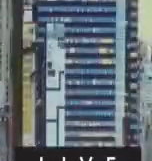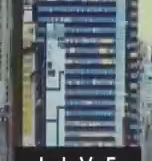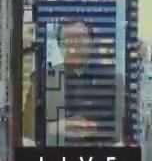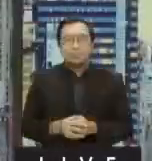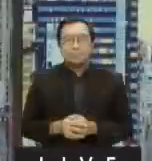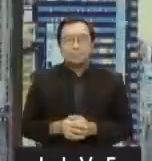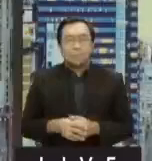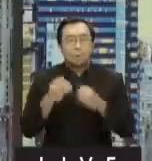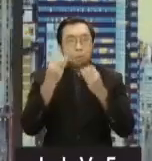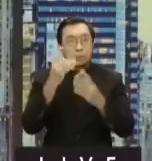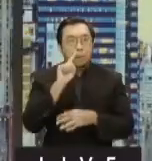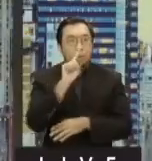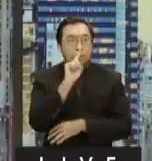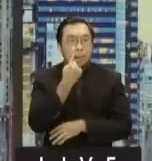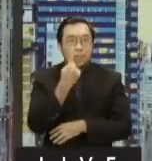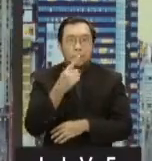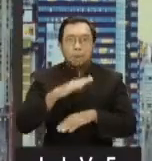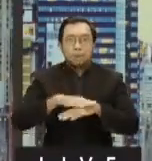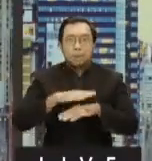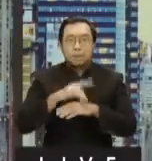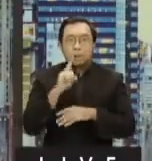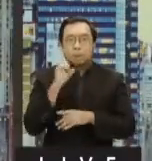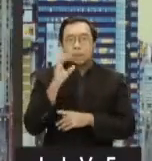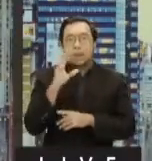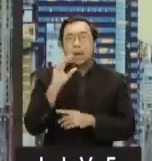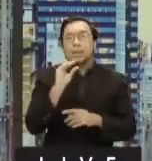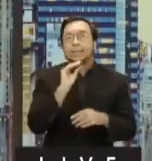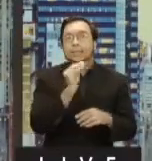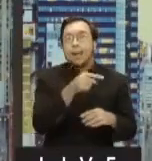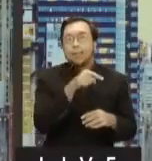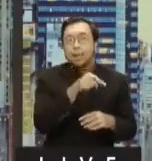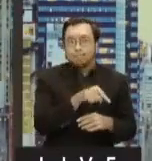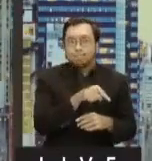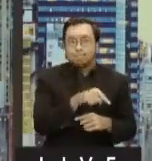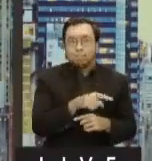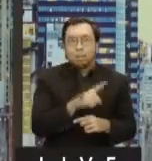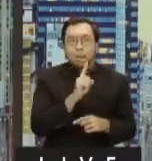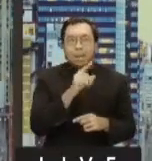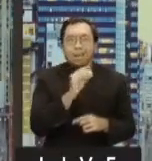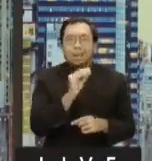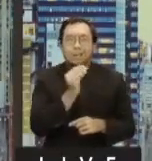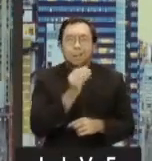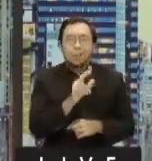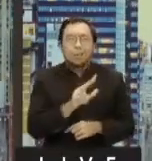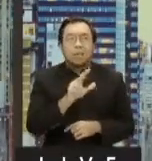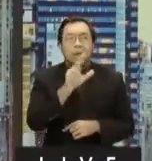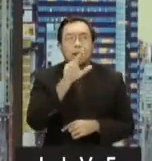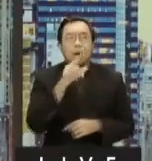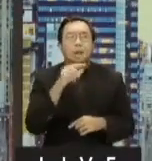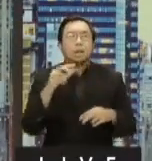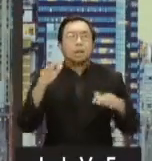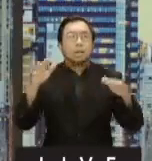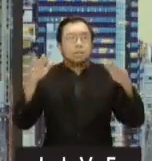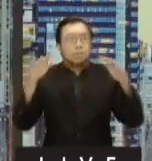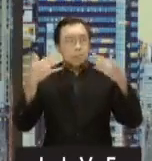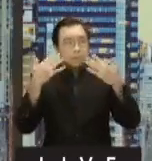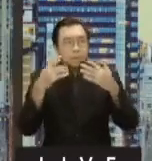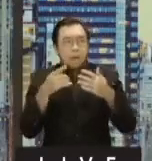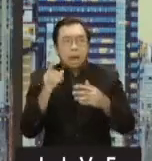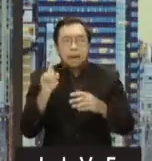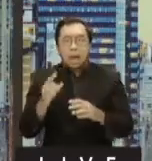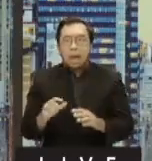Kita awali informasi pertama di berita satu siang hari ini dari Jakarta, tepatnya di Jakarta Utara, pemirsa, di mana kebakaran lahan dan juga